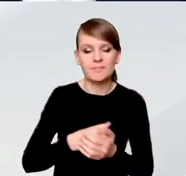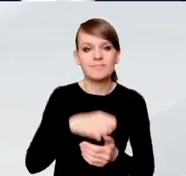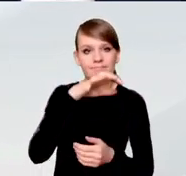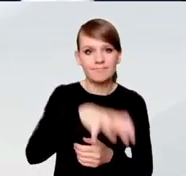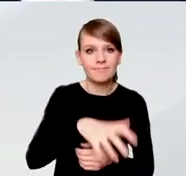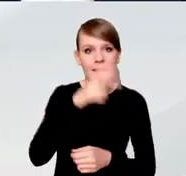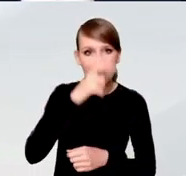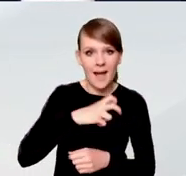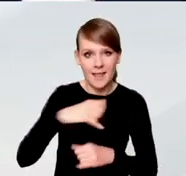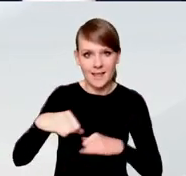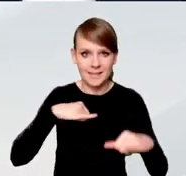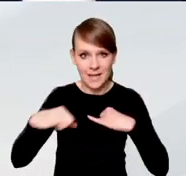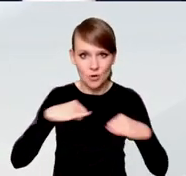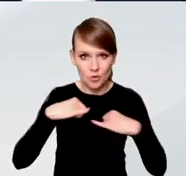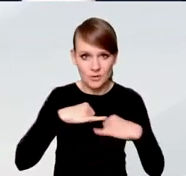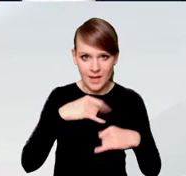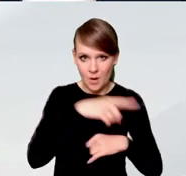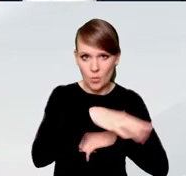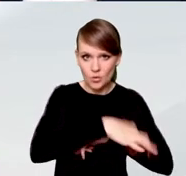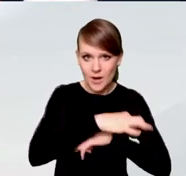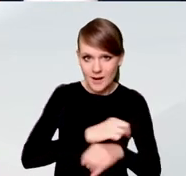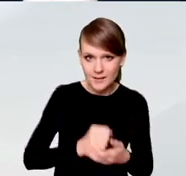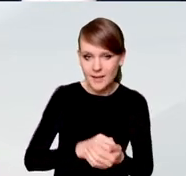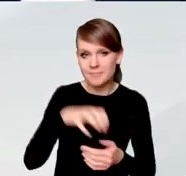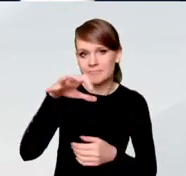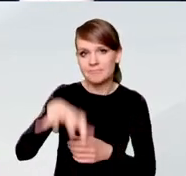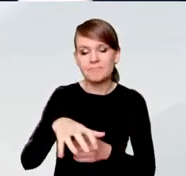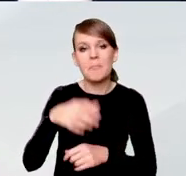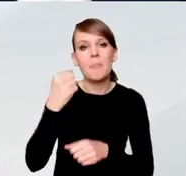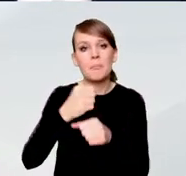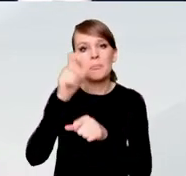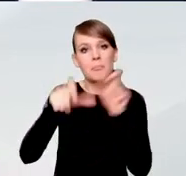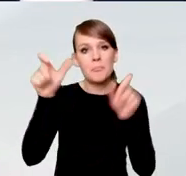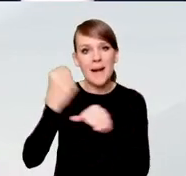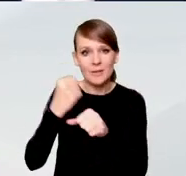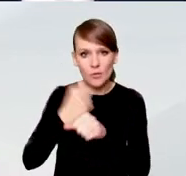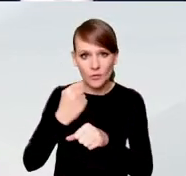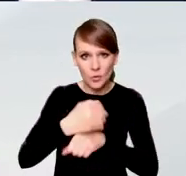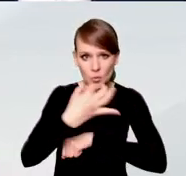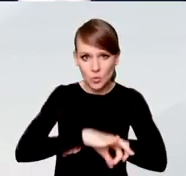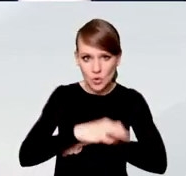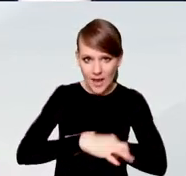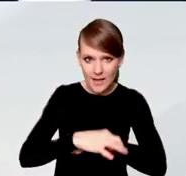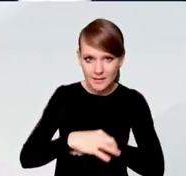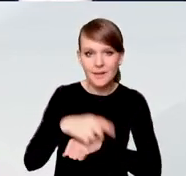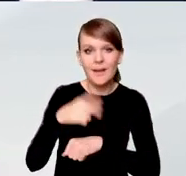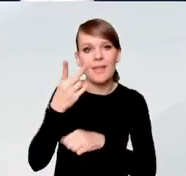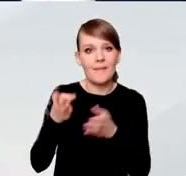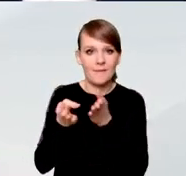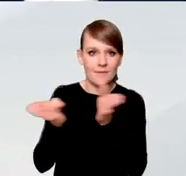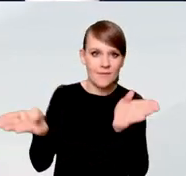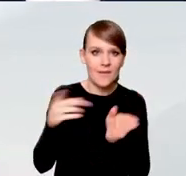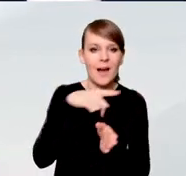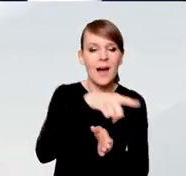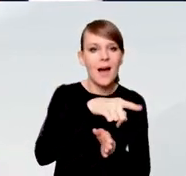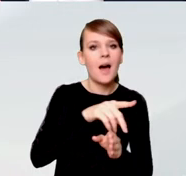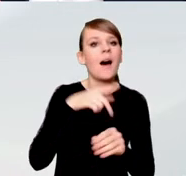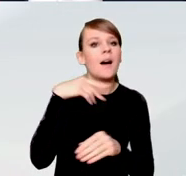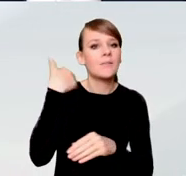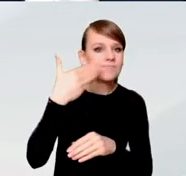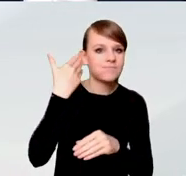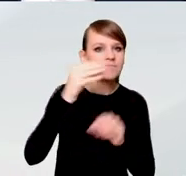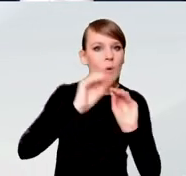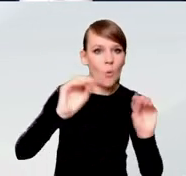uczelnią, pracownicy uczelni, i tutaj pracowników podzieliliśmy na pracowników nauczycieli akademickich i pracowników